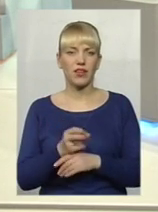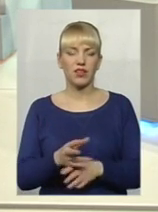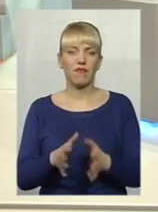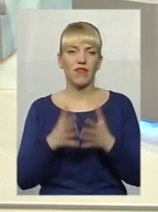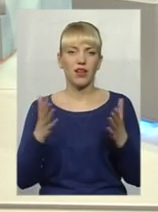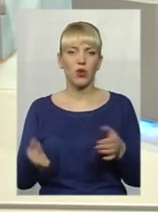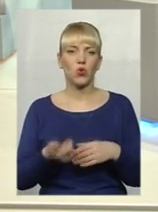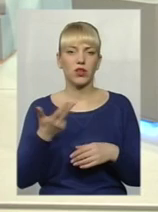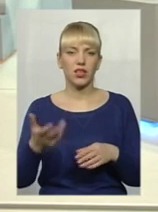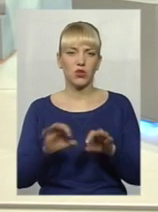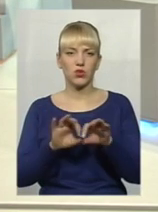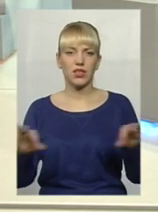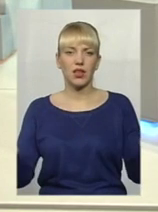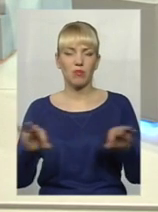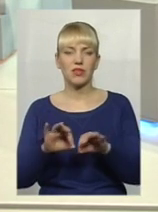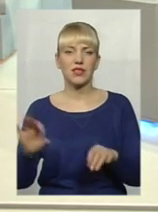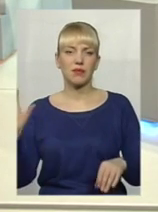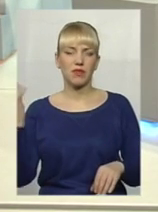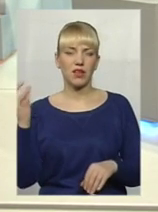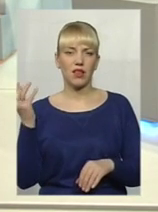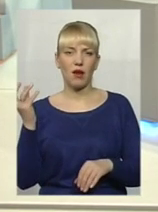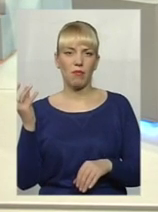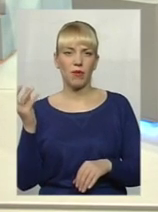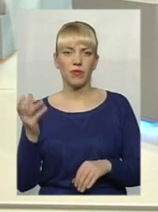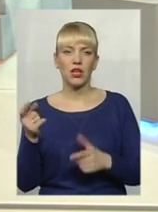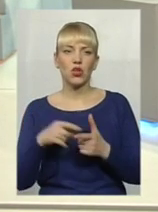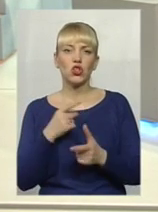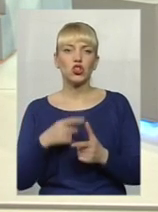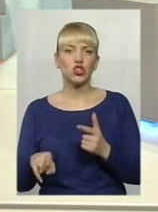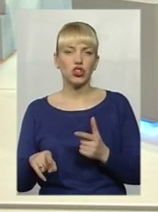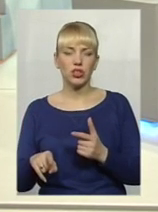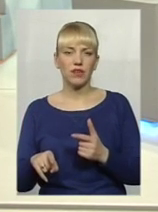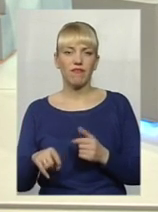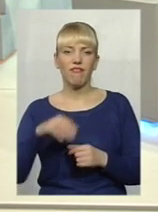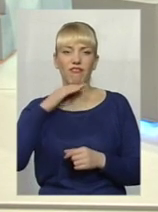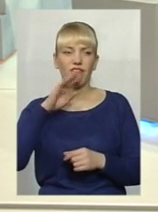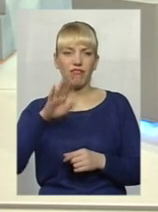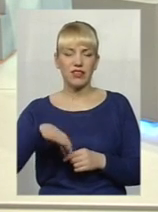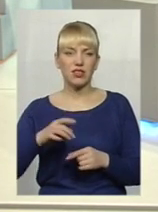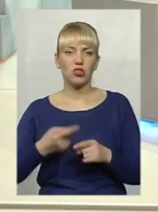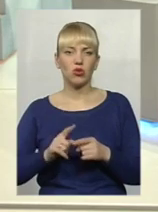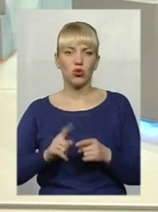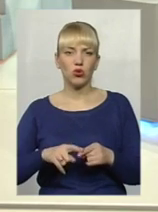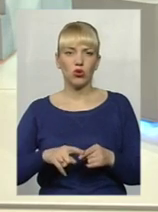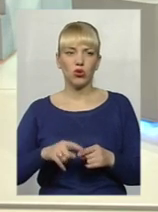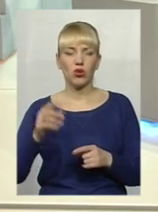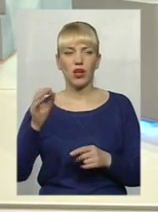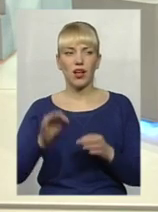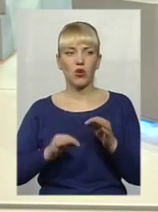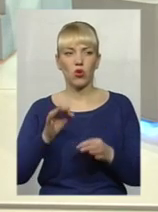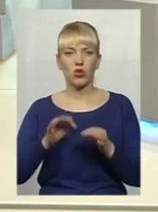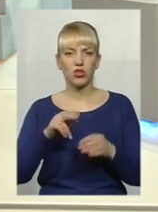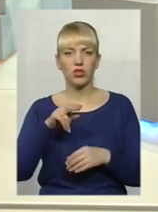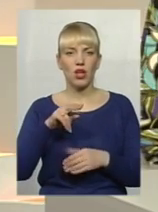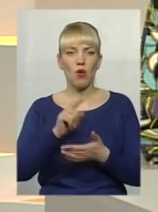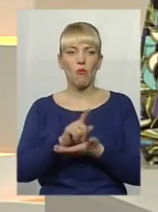кількості люмінесцентних ламп, чи вистачить отого екологічного податку?